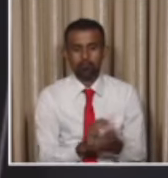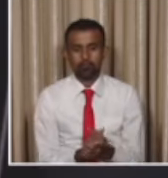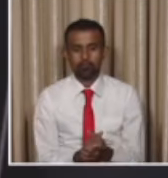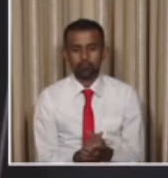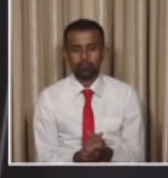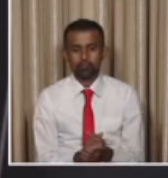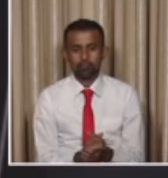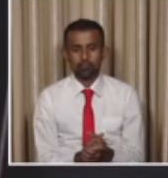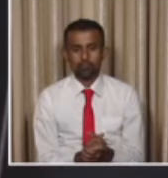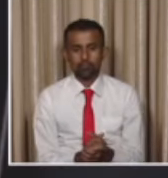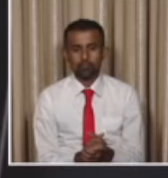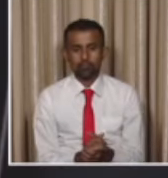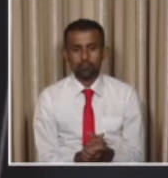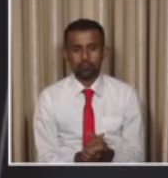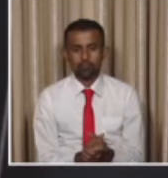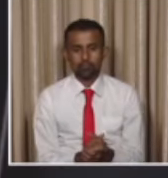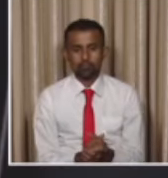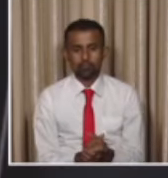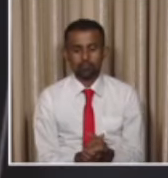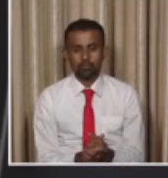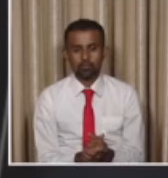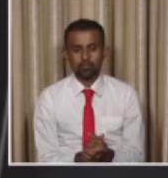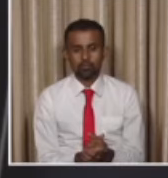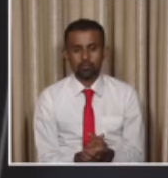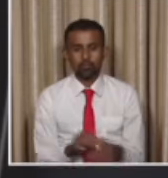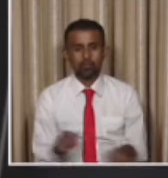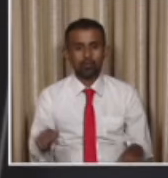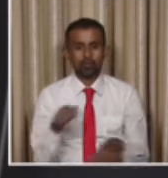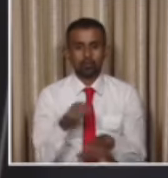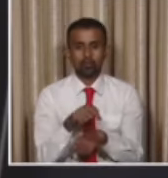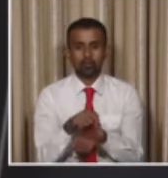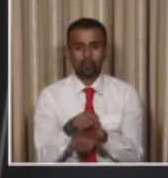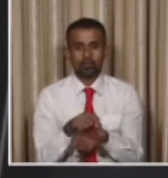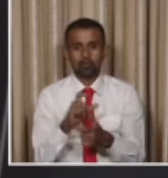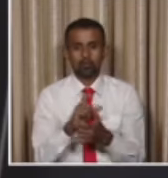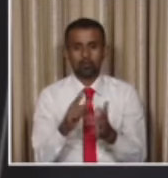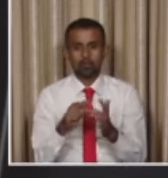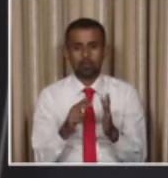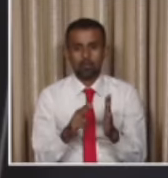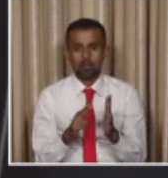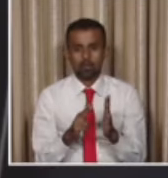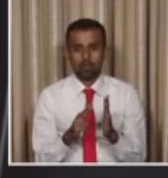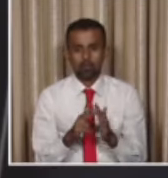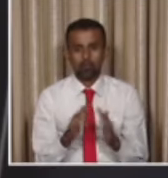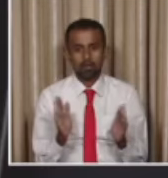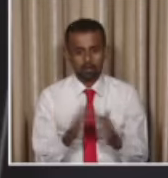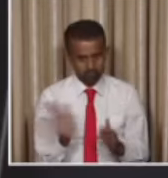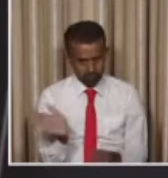එතුමායි කතාව අවසන් වුණා. ඔබතුමා කතා කරා. ඉතින් දැන් එහෙනම් ක්ලිපට් හන්සෙක් ගිදර යවනවද?